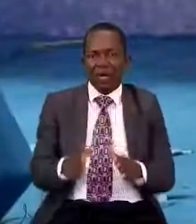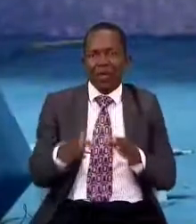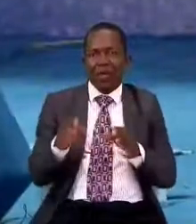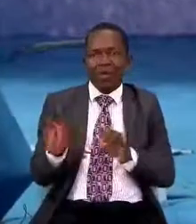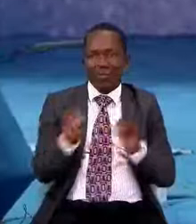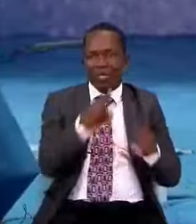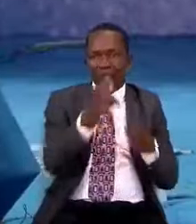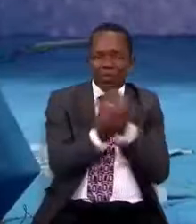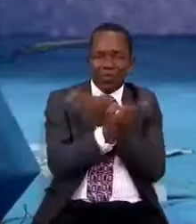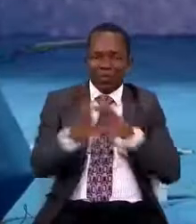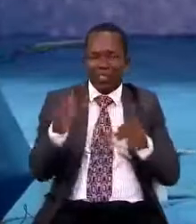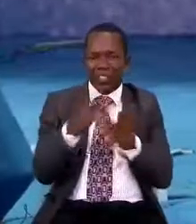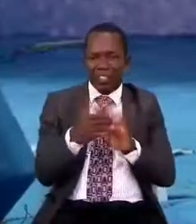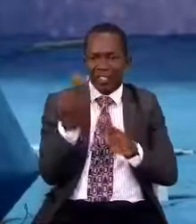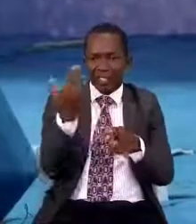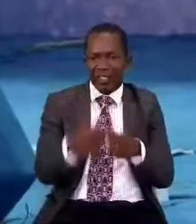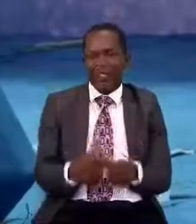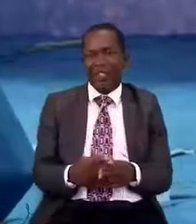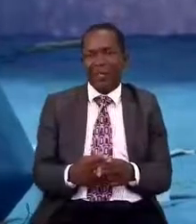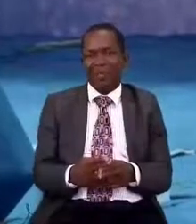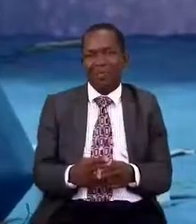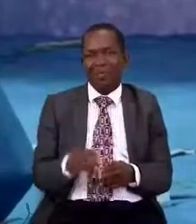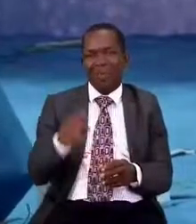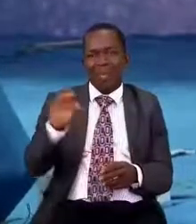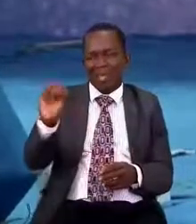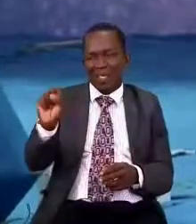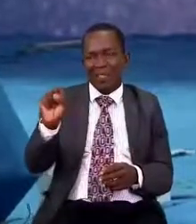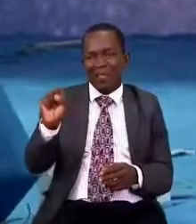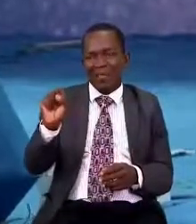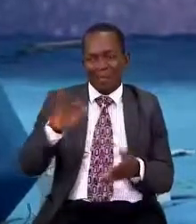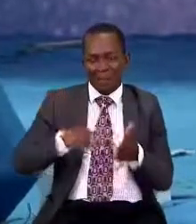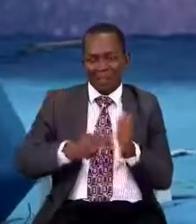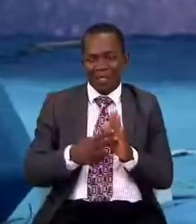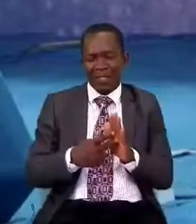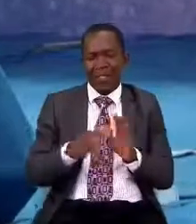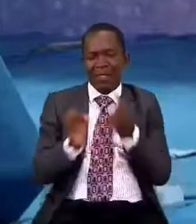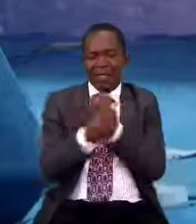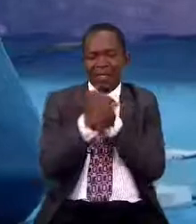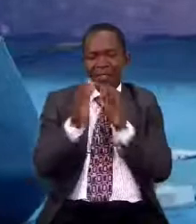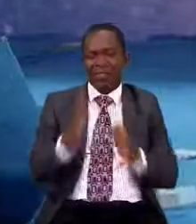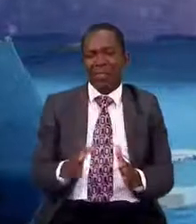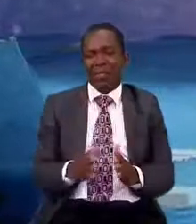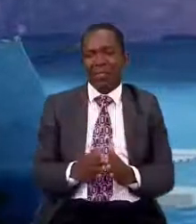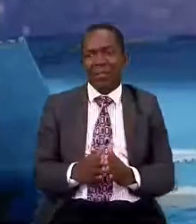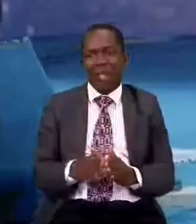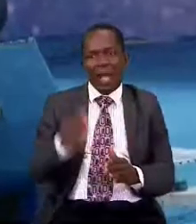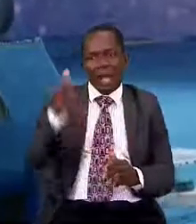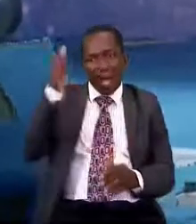Il est le sauveur. Adam ne pouvait pas sauver Caïn, ne pouvait même pas sauver